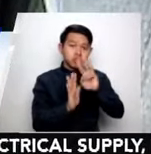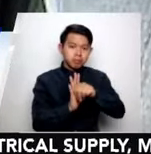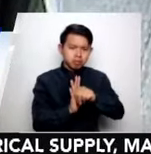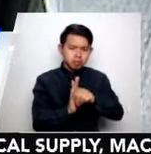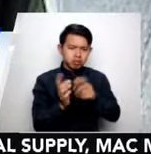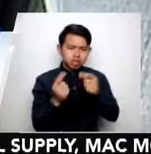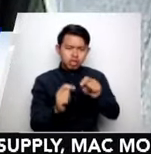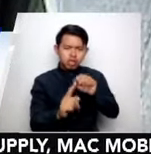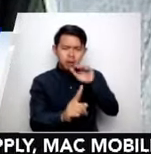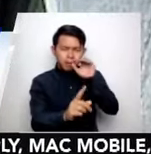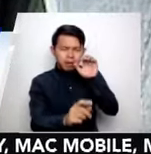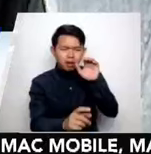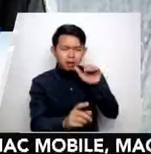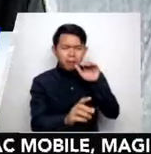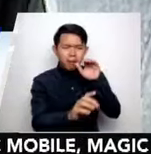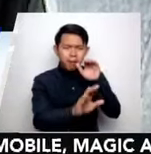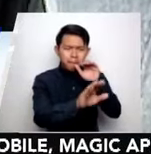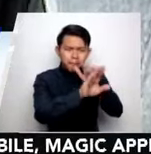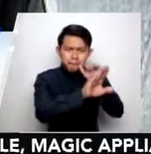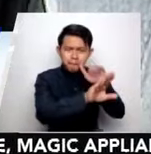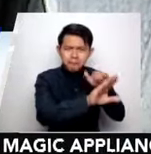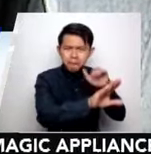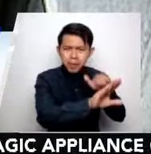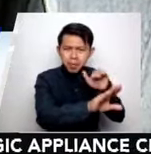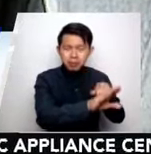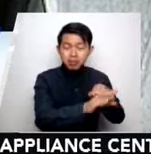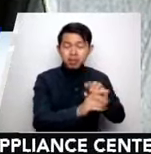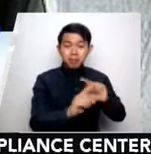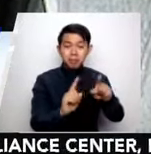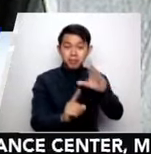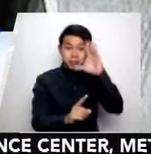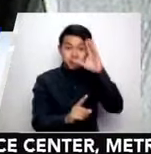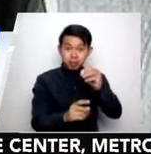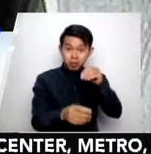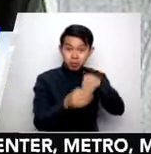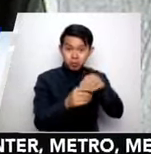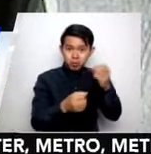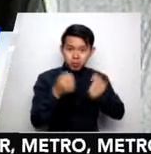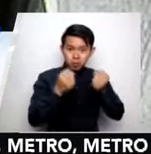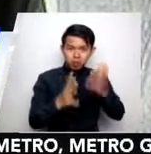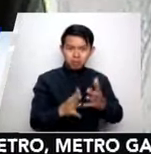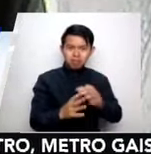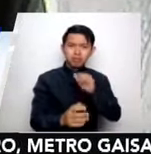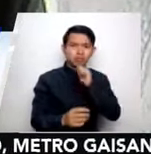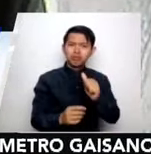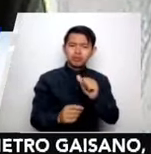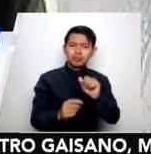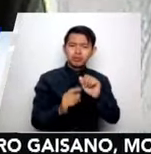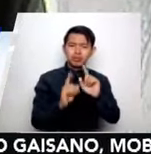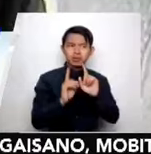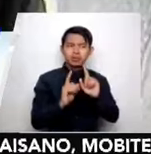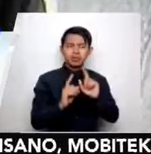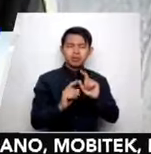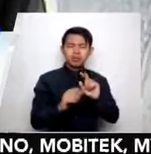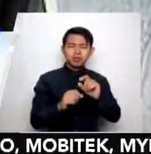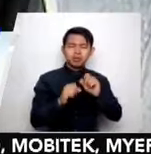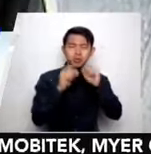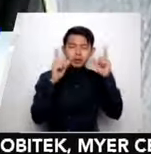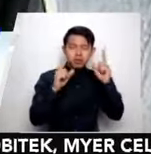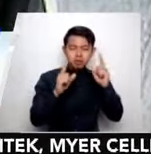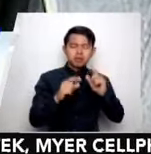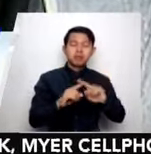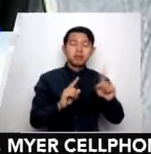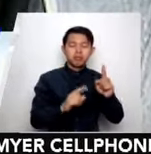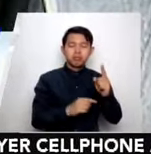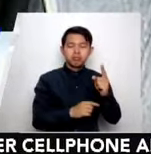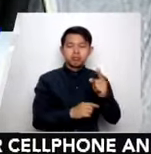sa sasakyan pero hindi gumagalaw ang driver. Nagising lang siya nang dumating na ang tinawag na ambulansya. Paliwanag